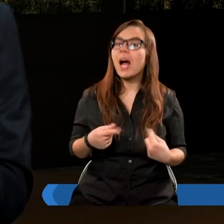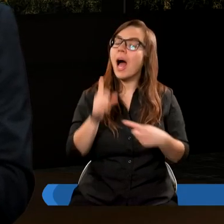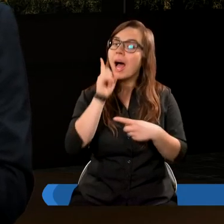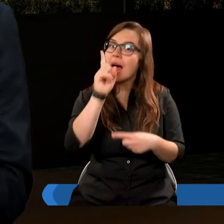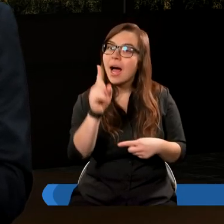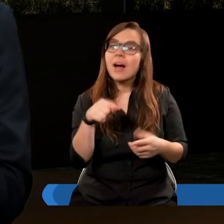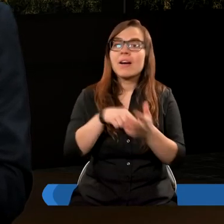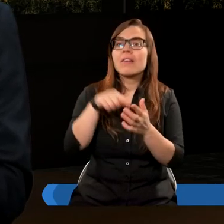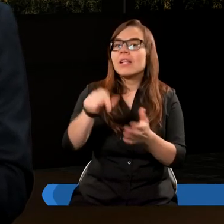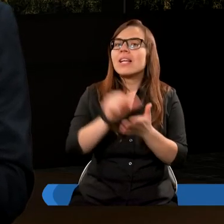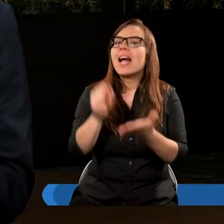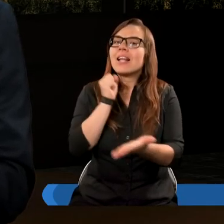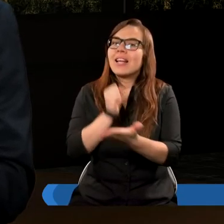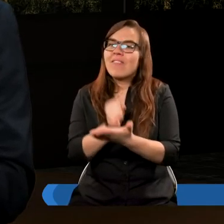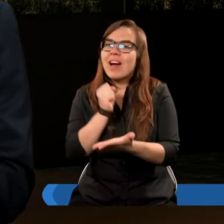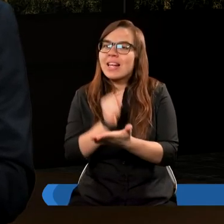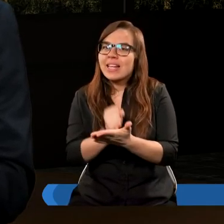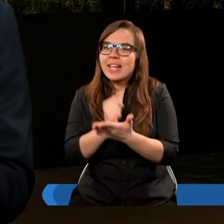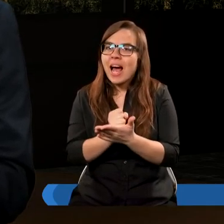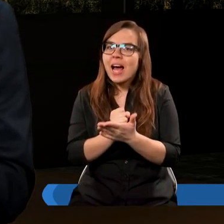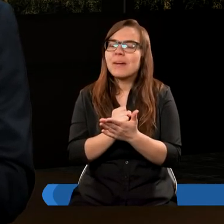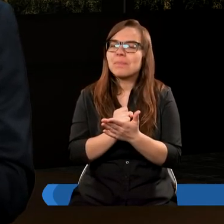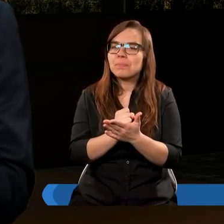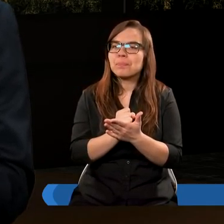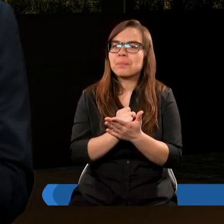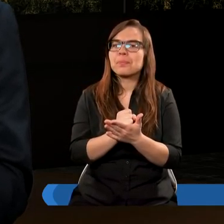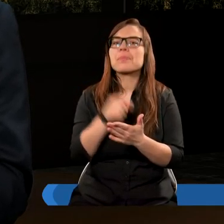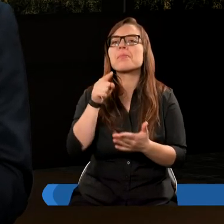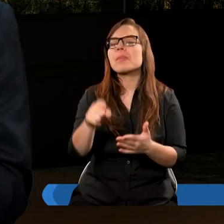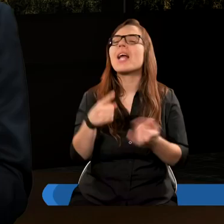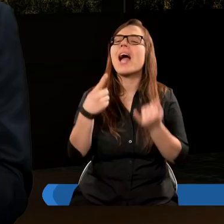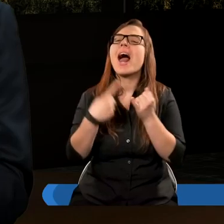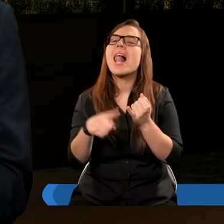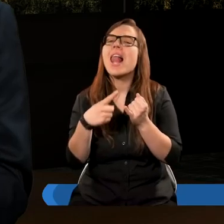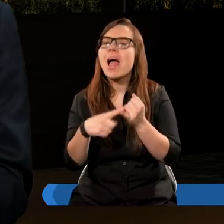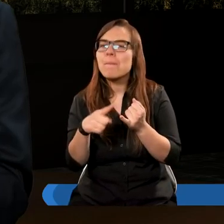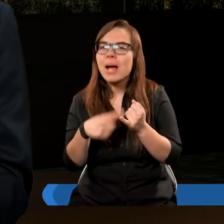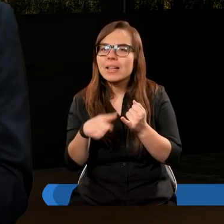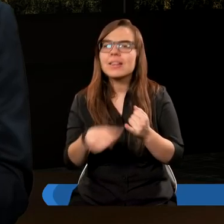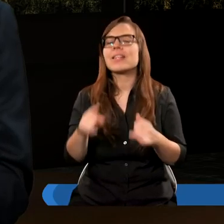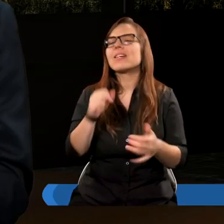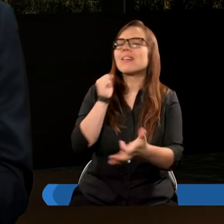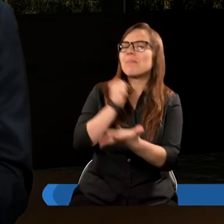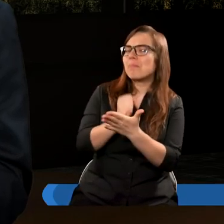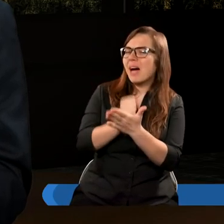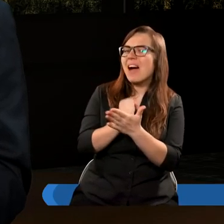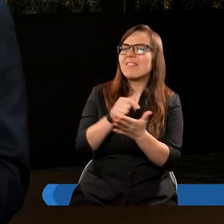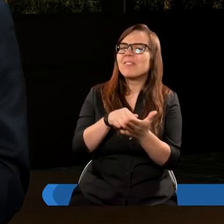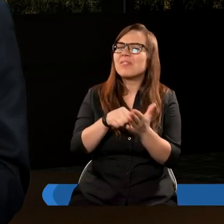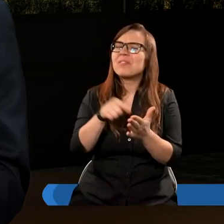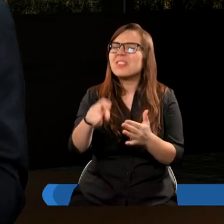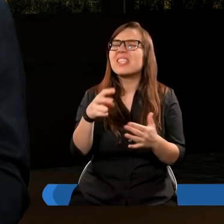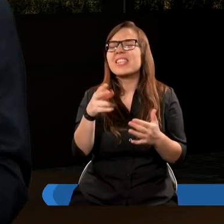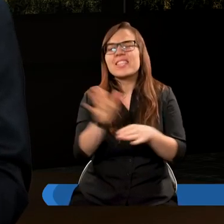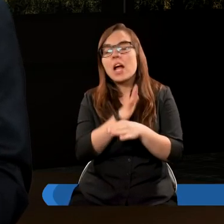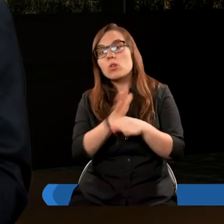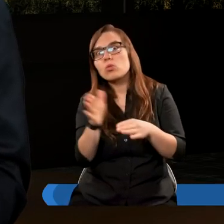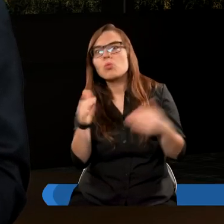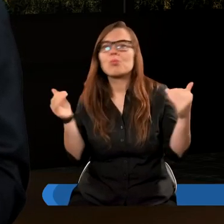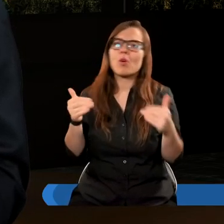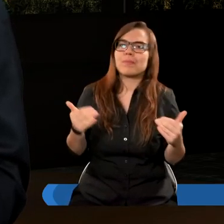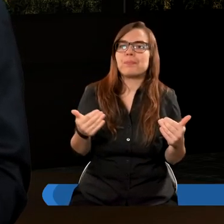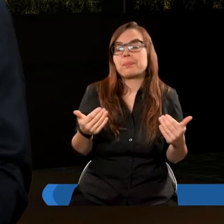kładziony jest akcent na te elementarne sprawy, chociaż one dla niektórych mogą nie